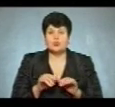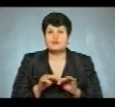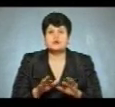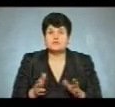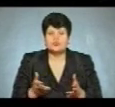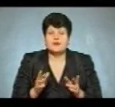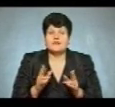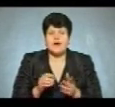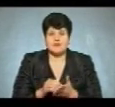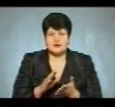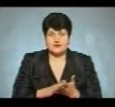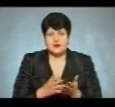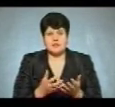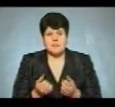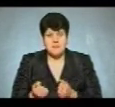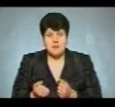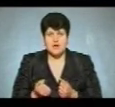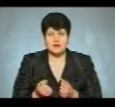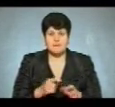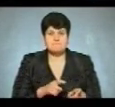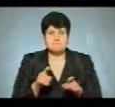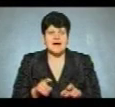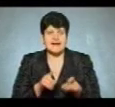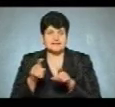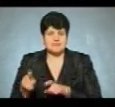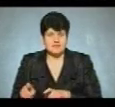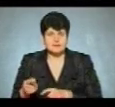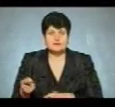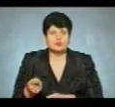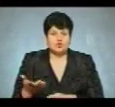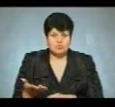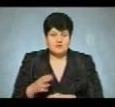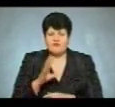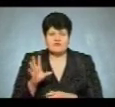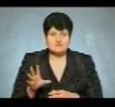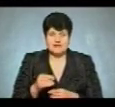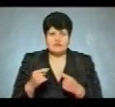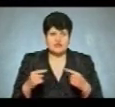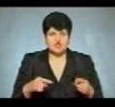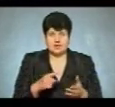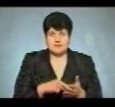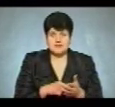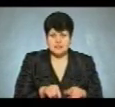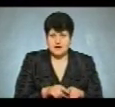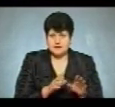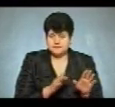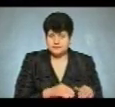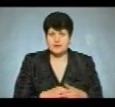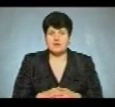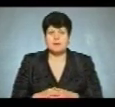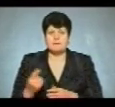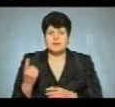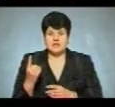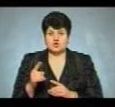як реєструвати, приймати переселенців в Тернополі, взагалі в інших містах. Перше, що